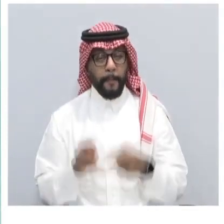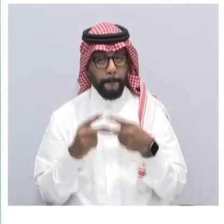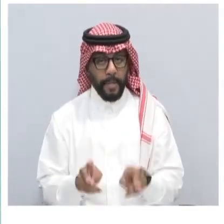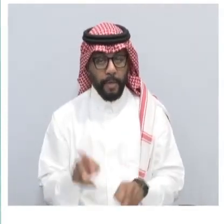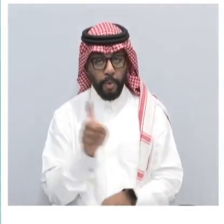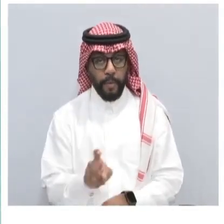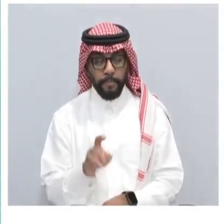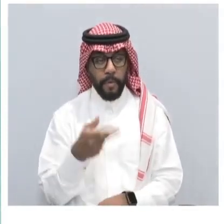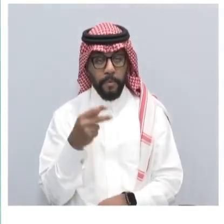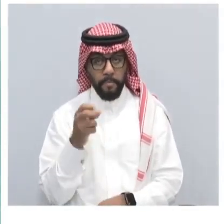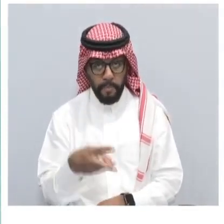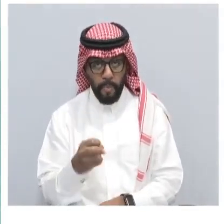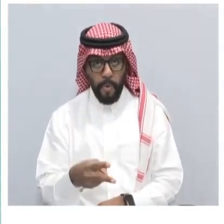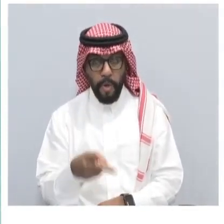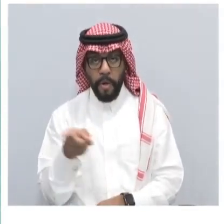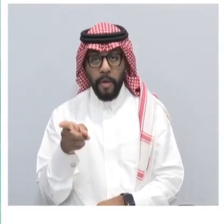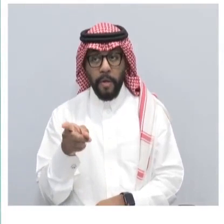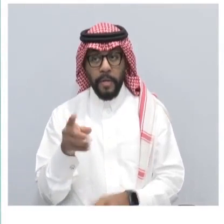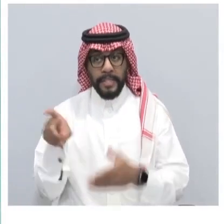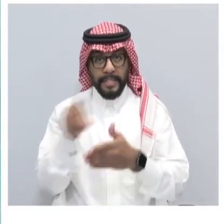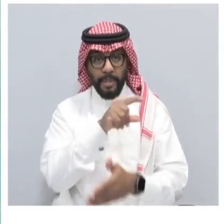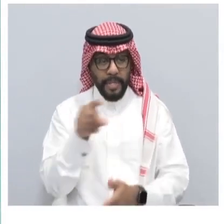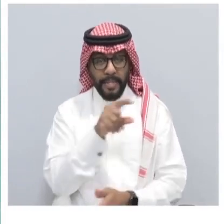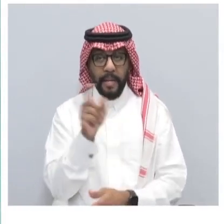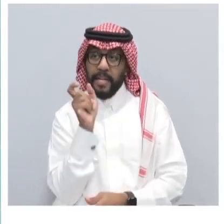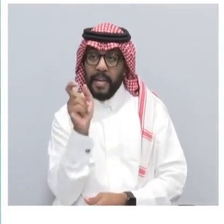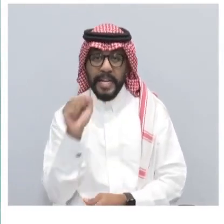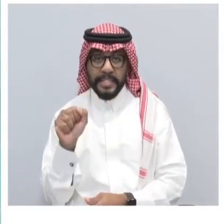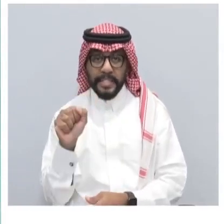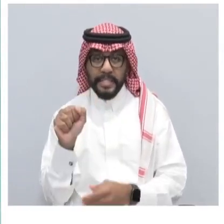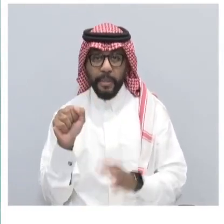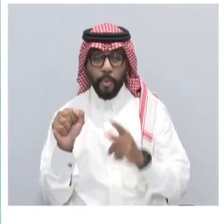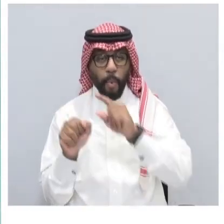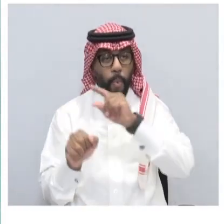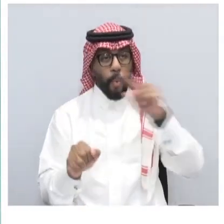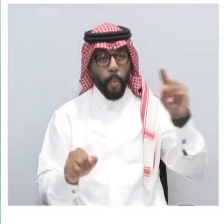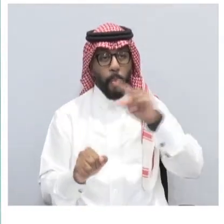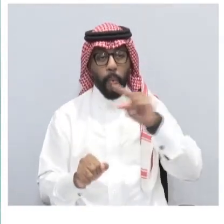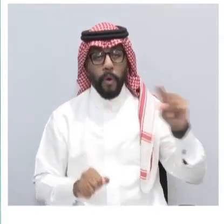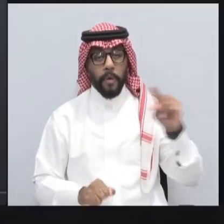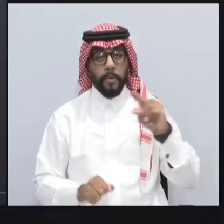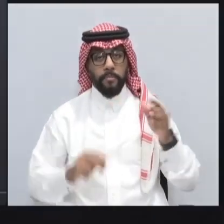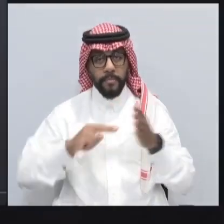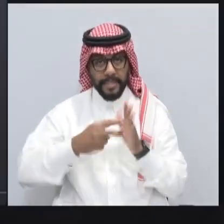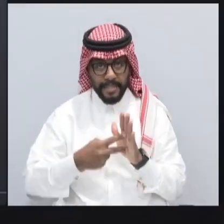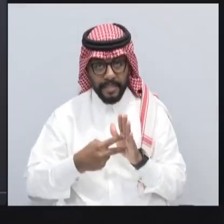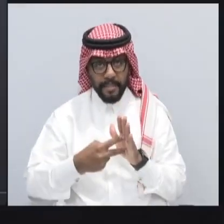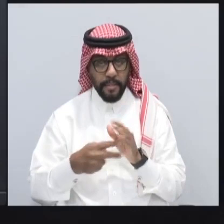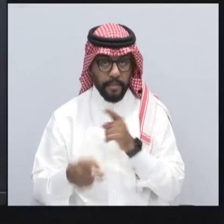هل يمكن انشاء حدود لنص وتظليله داخل برنامج معالج النصوص ابناء الطلاب